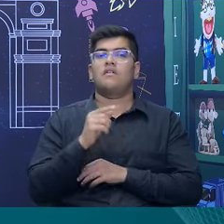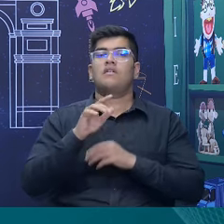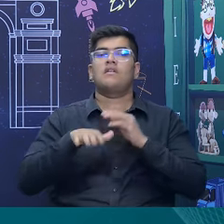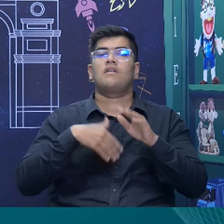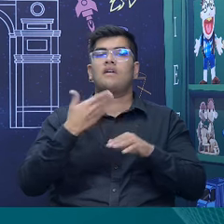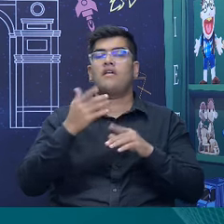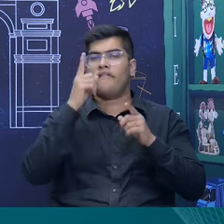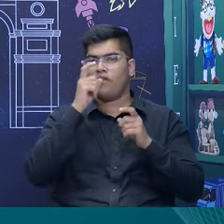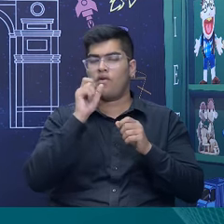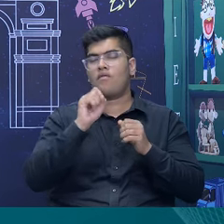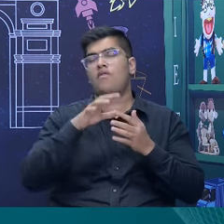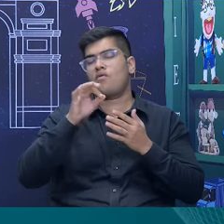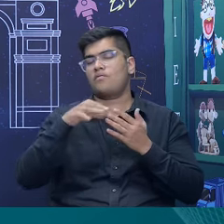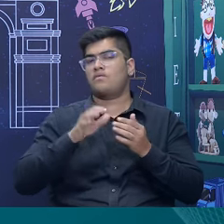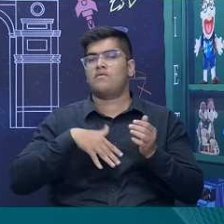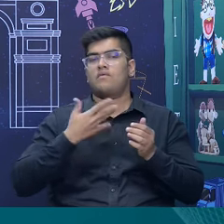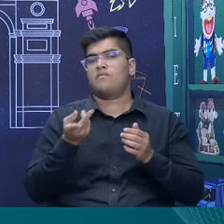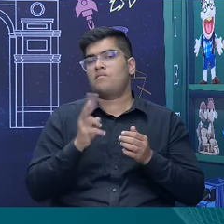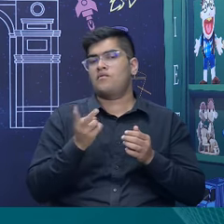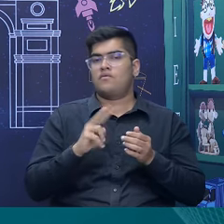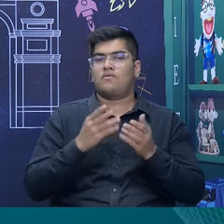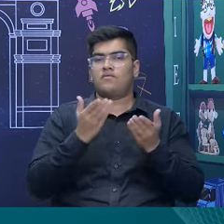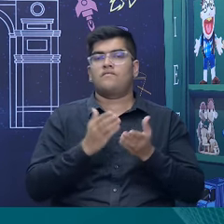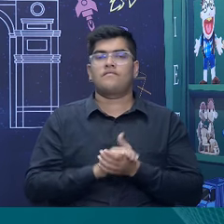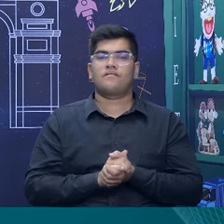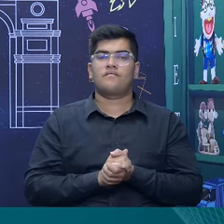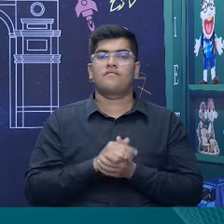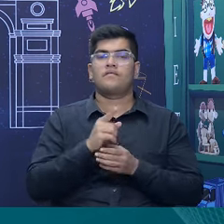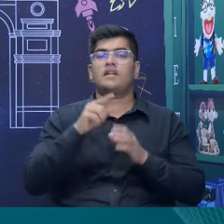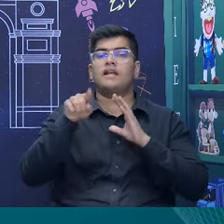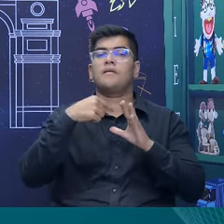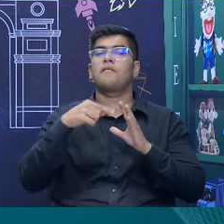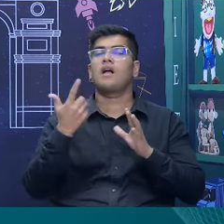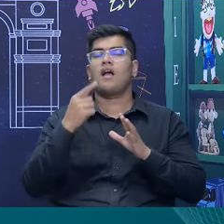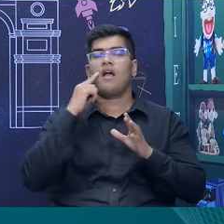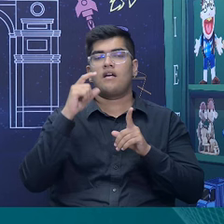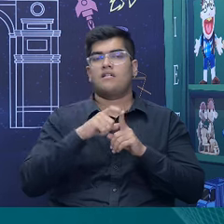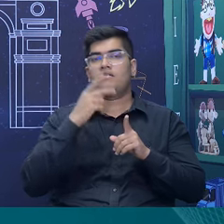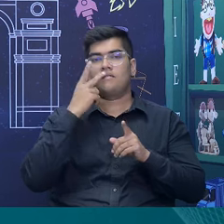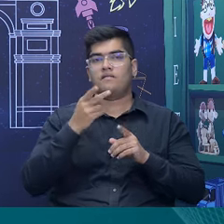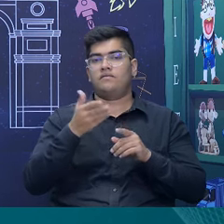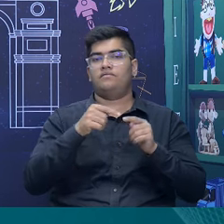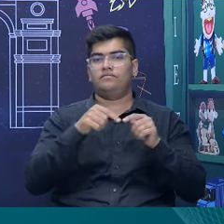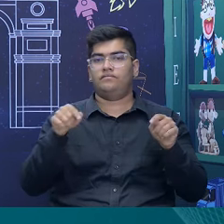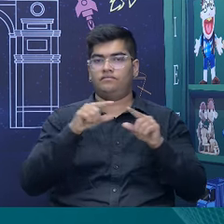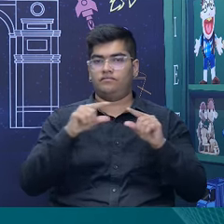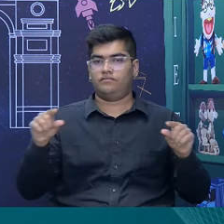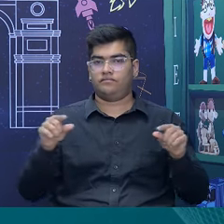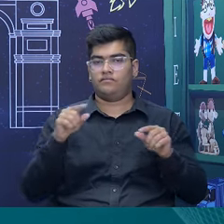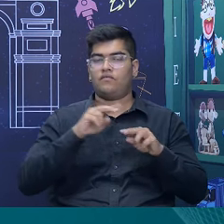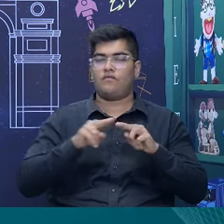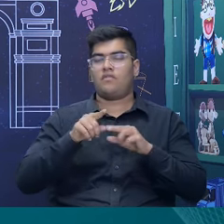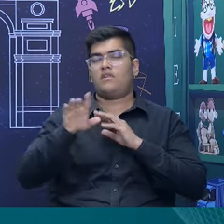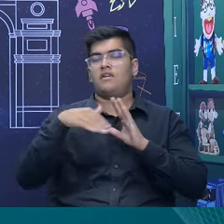चाहे तो दें वरना नहीं और यह आप हमें मेल कर सकते हैं टी cl7 @ cet.nic.in